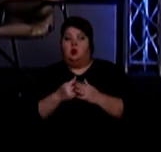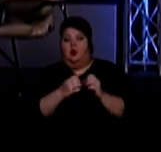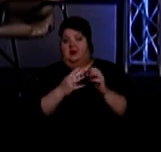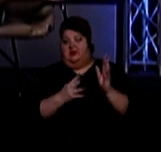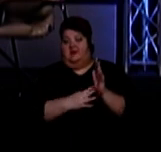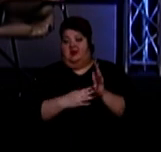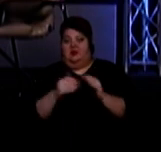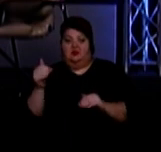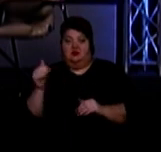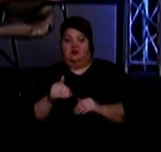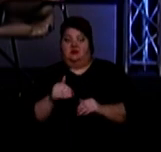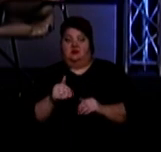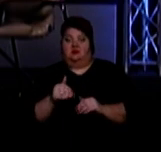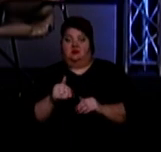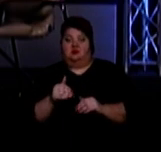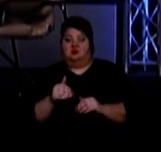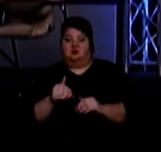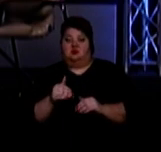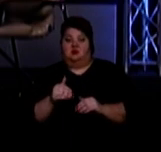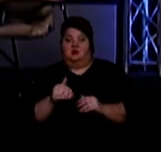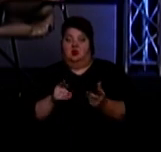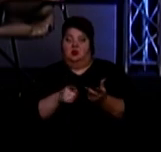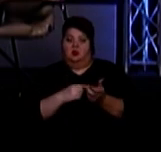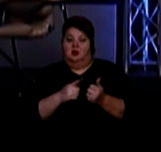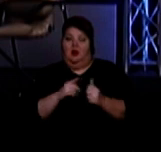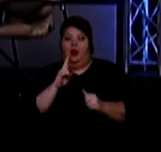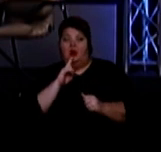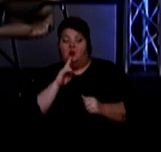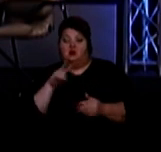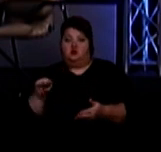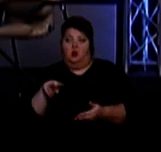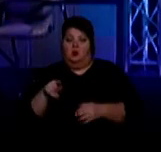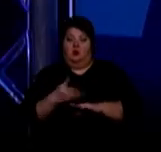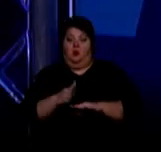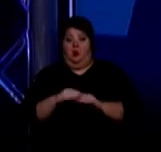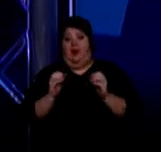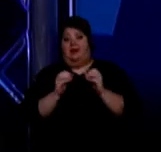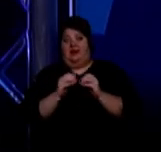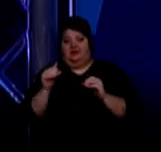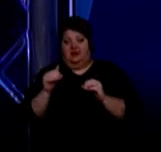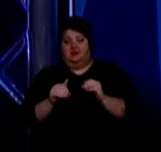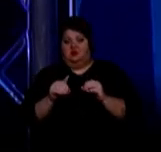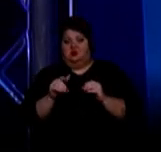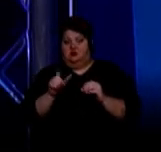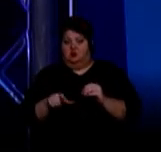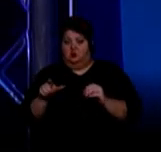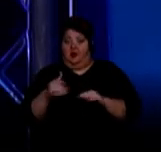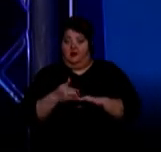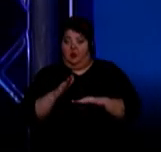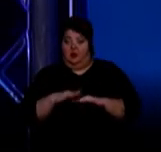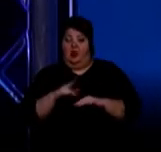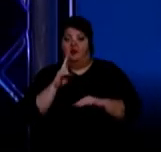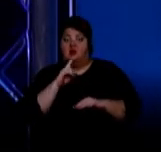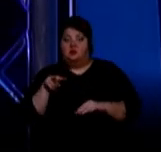близько 19 тисяч донацій, якщо взяти Кременчуг-Глубний і Полтаву. Полтава десь 10 тисяч, там Кременчуг-Глубний – це інша